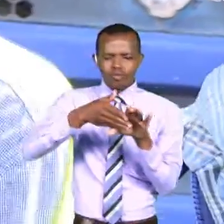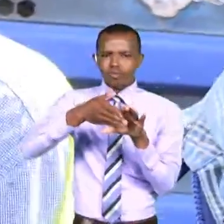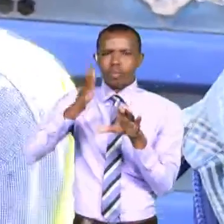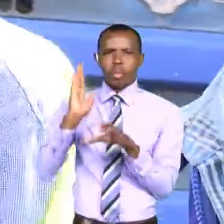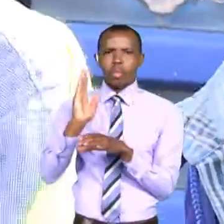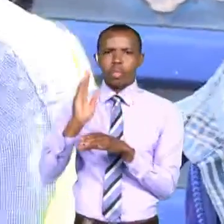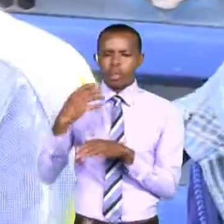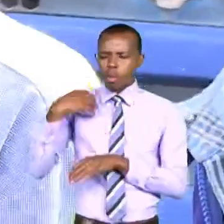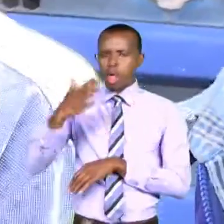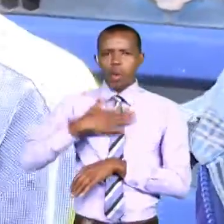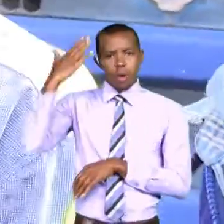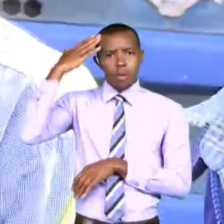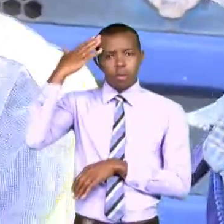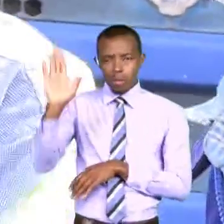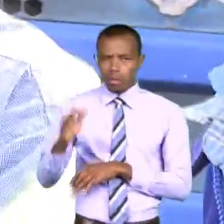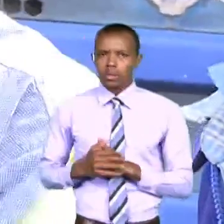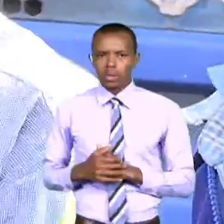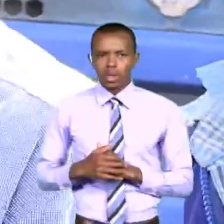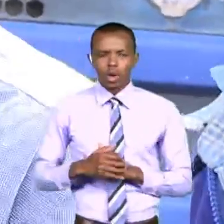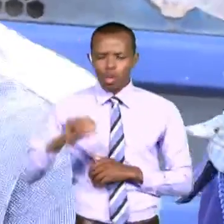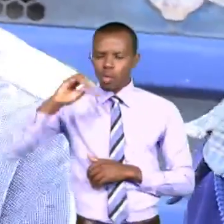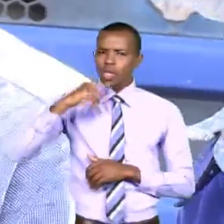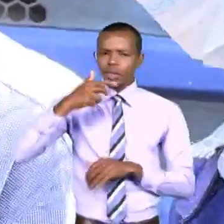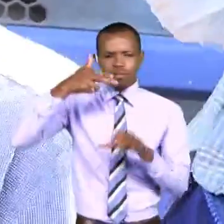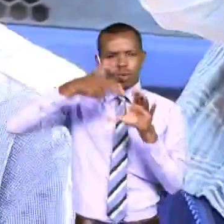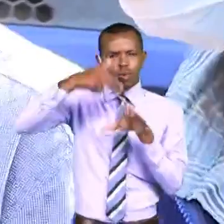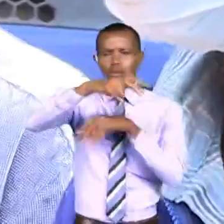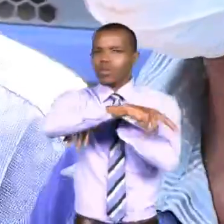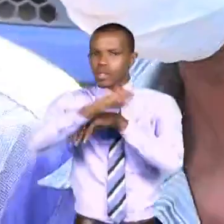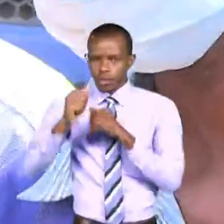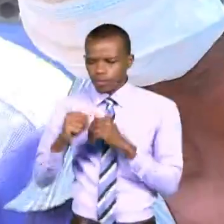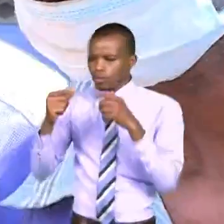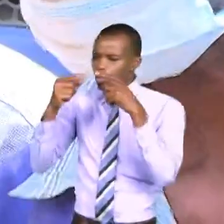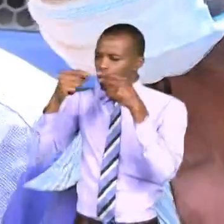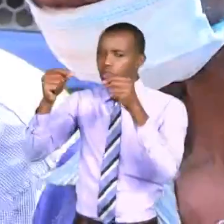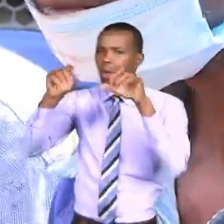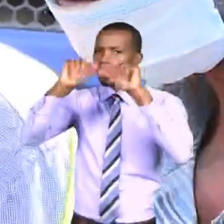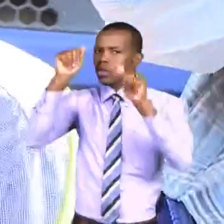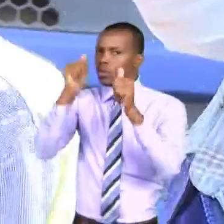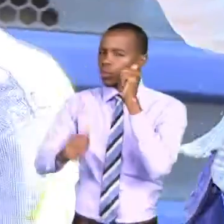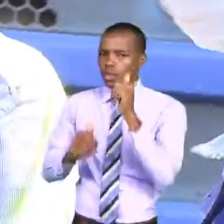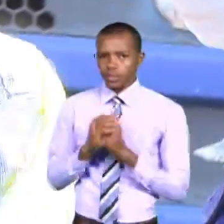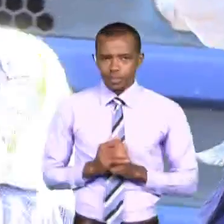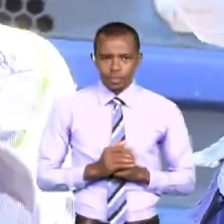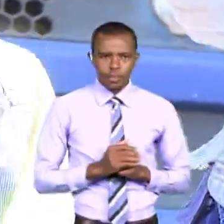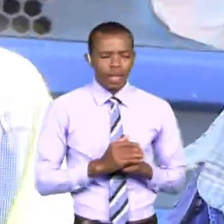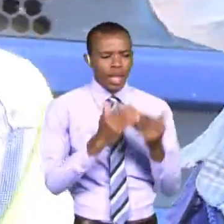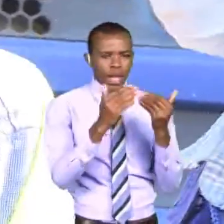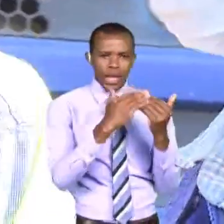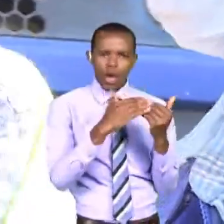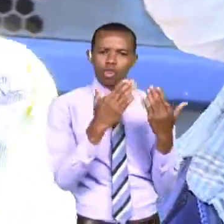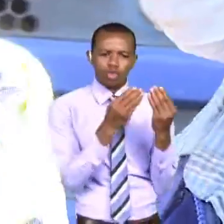hiyo. Na kwa ni kwako inakuwa mwenyewe anasema mafuta ni na kula. Ujumbe kwako kwa rais ni lipi? Washughulikie mambo ya